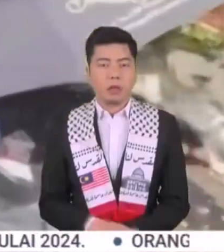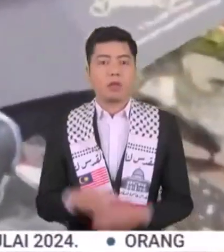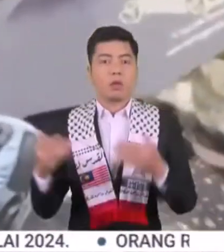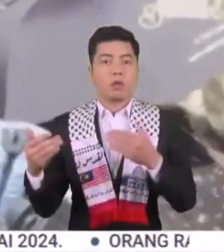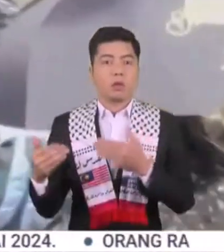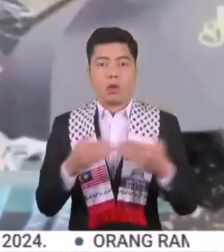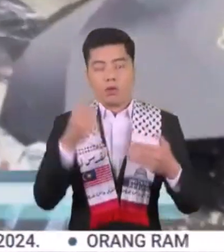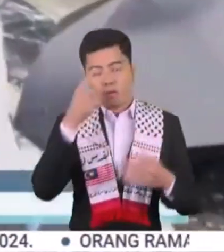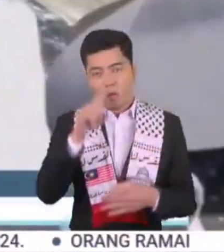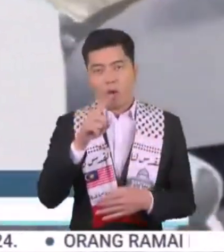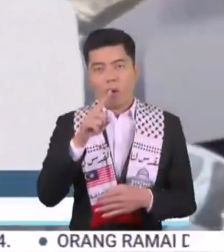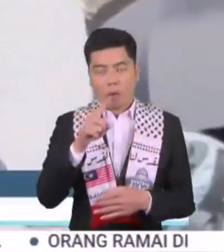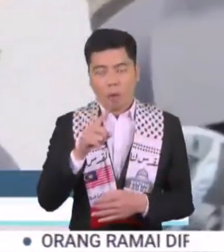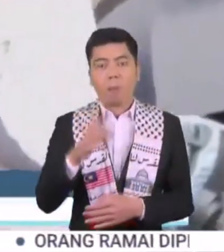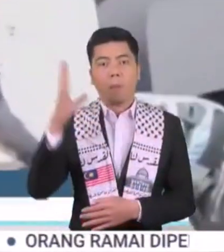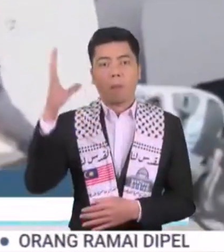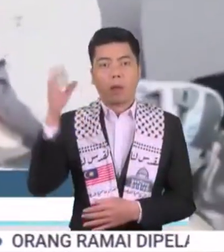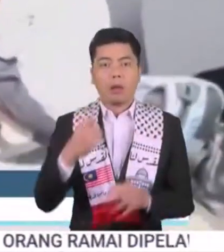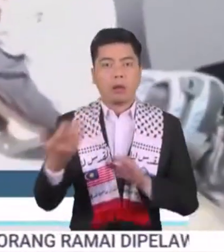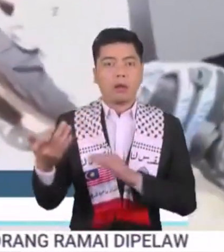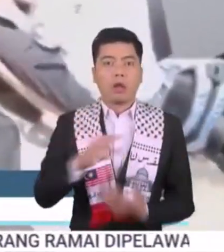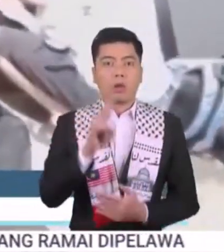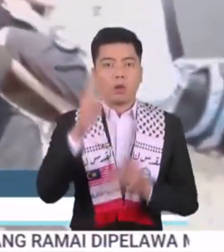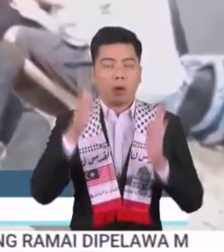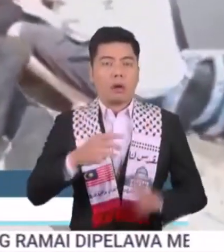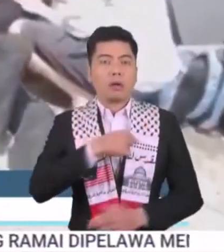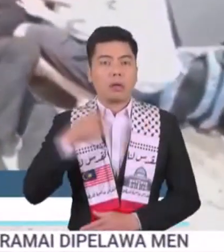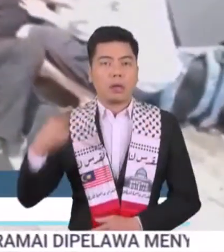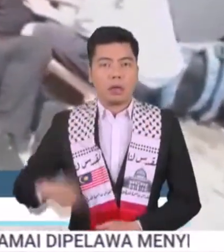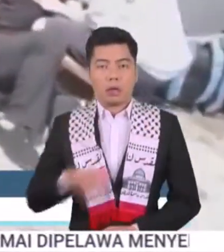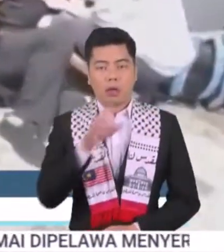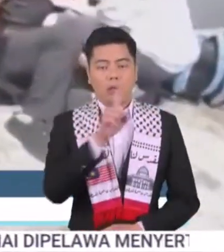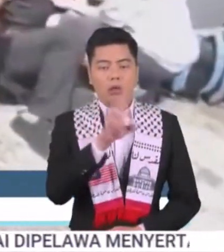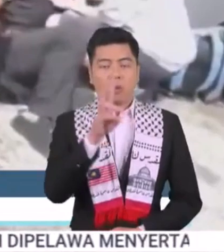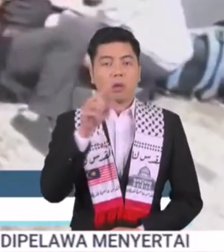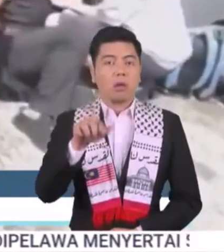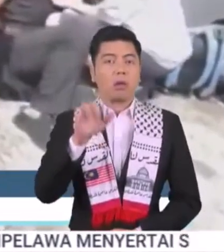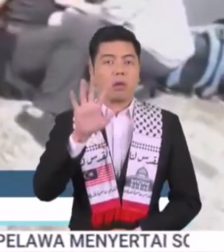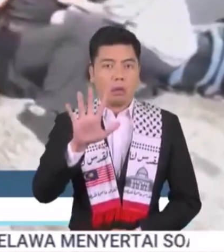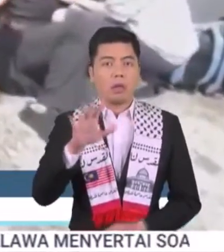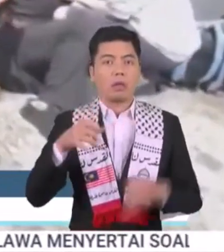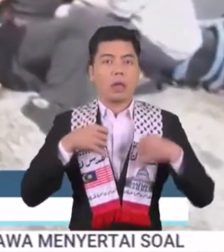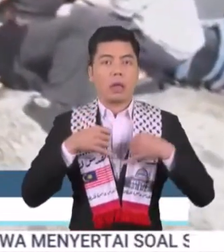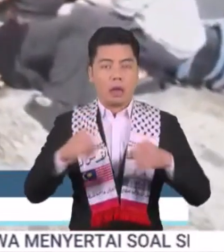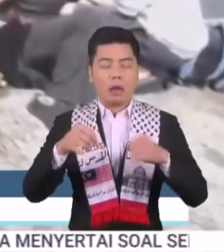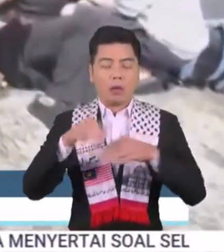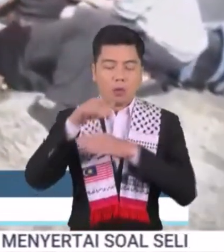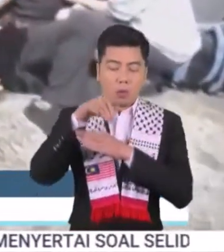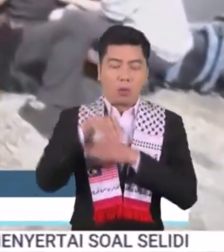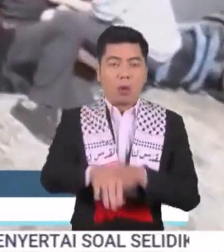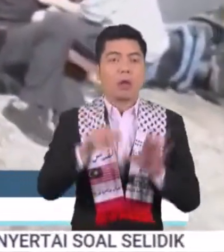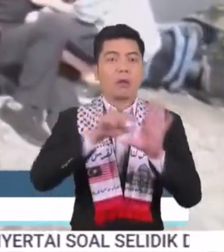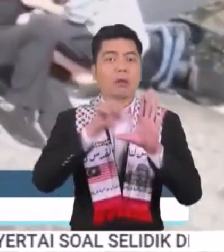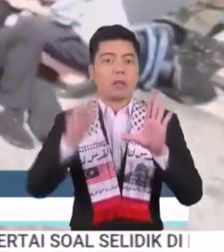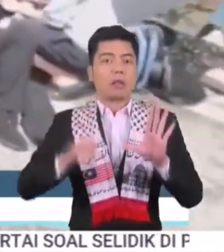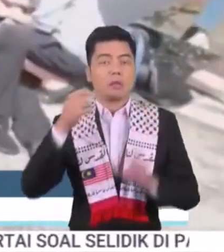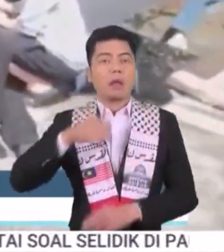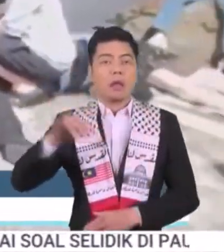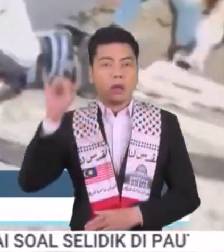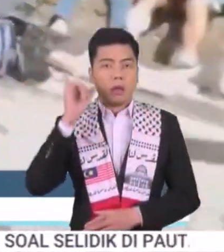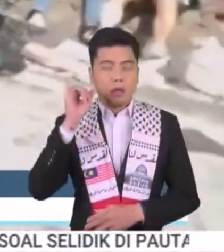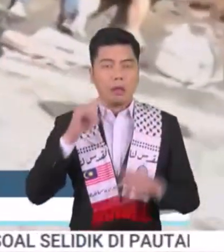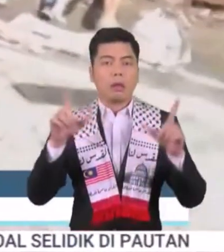susulan nahas bas persiaran yang mengorbankan dua warga Cina di kilometer 16.5 Jalan turun Genting Highlands semalam